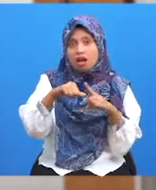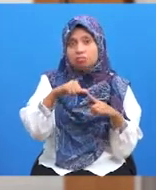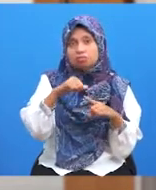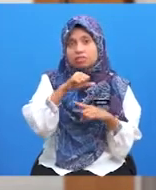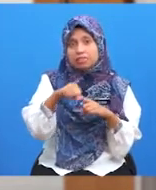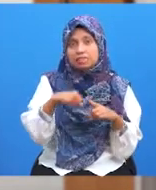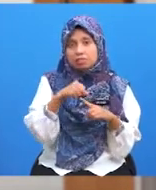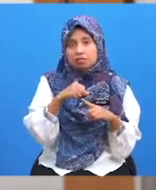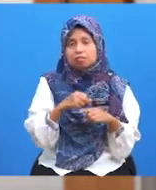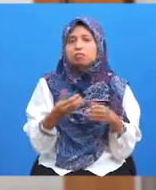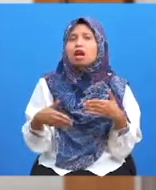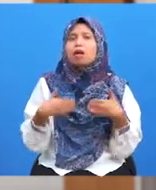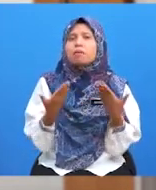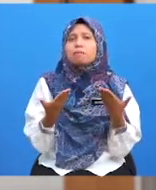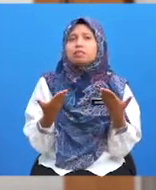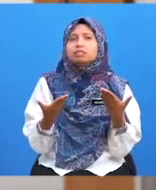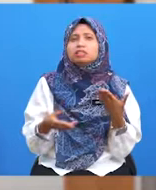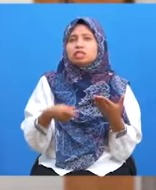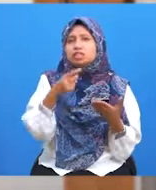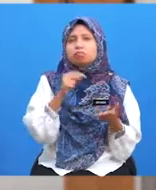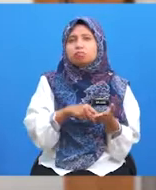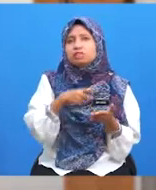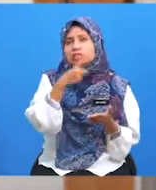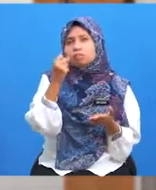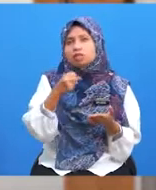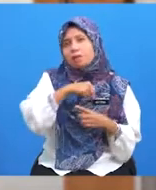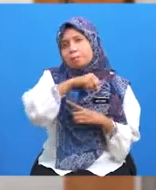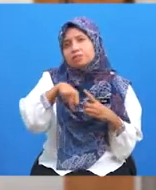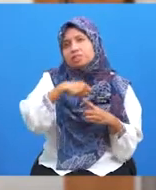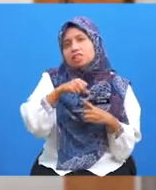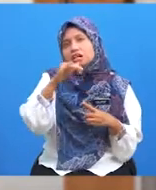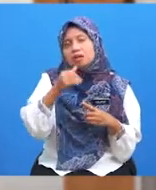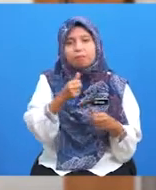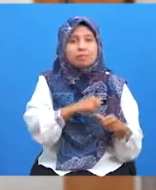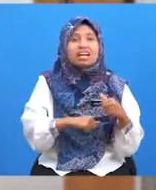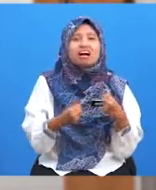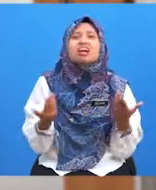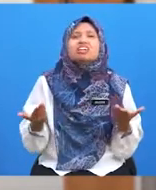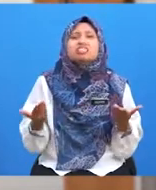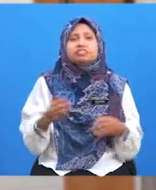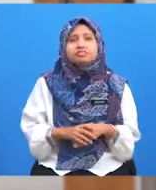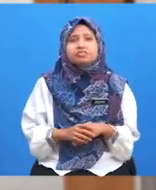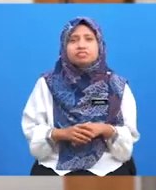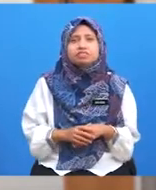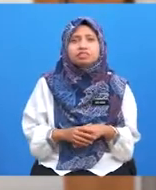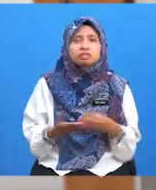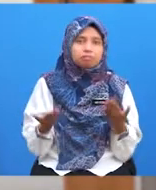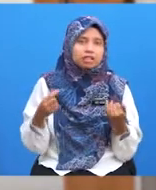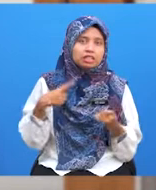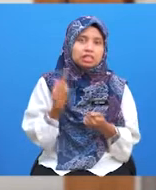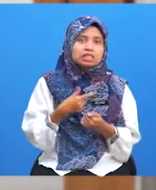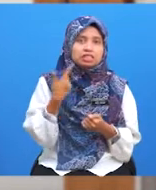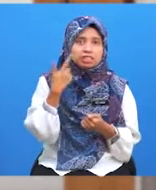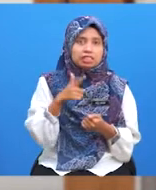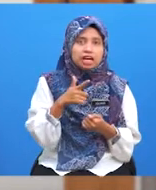menjadi Puncak kepada tren menurun dalam persekitaran pernyataan Jung kita tengok